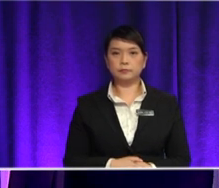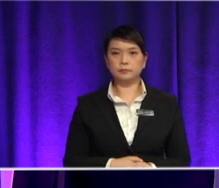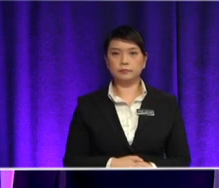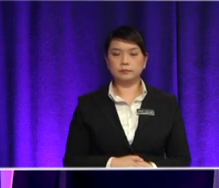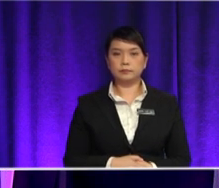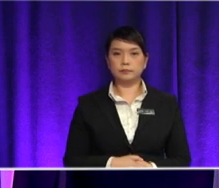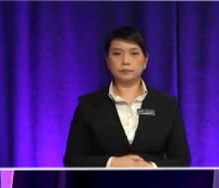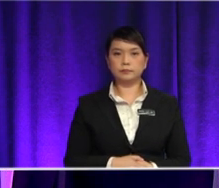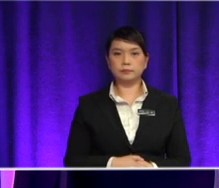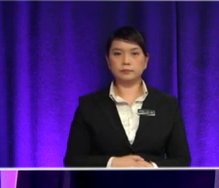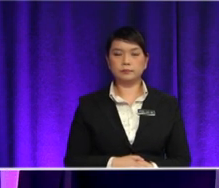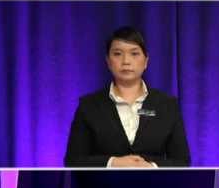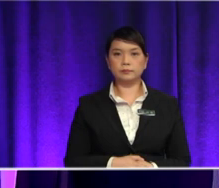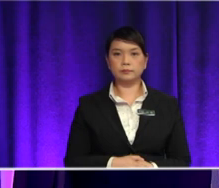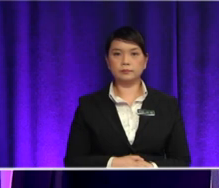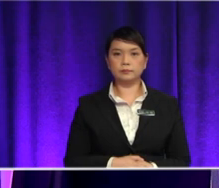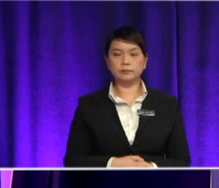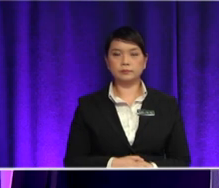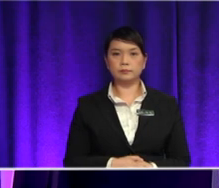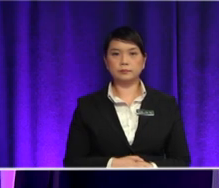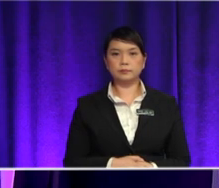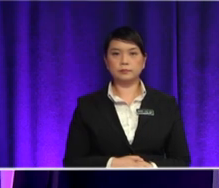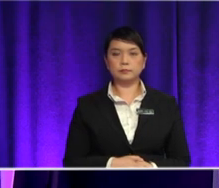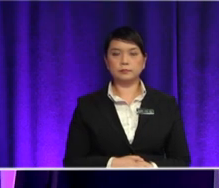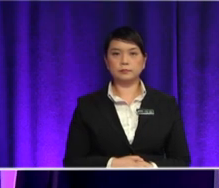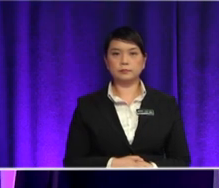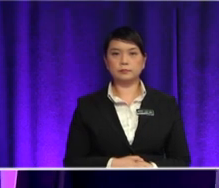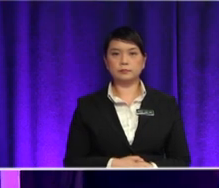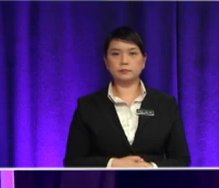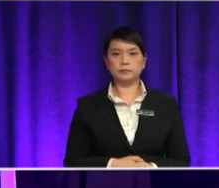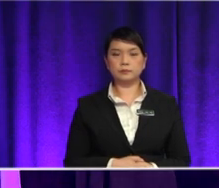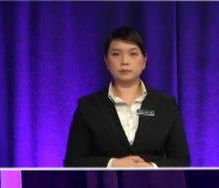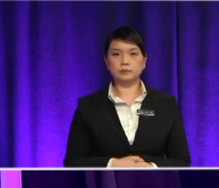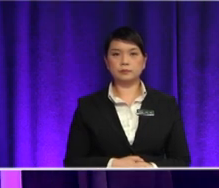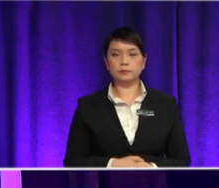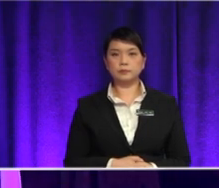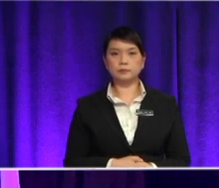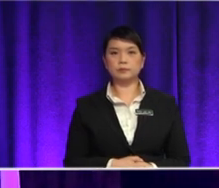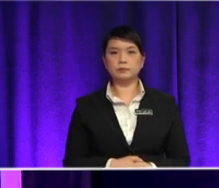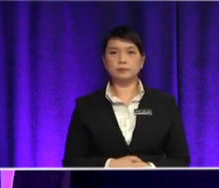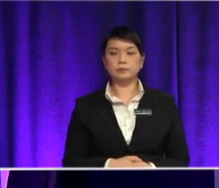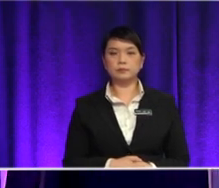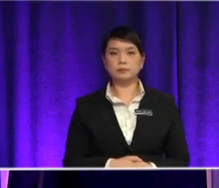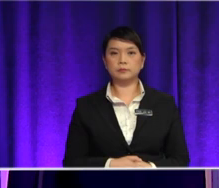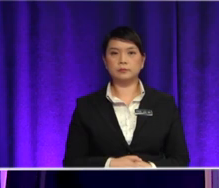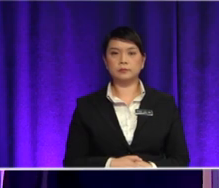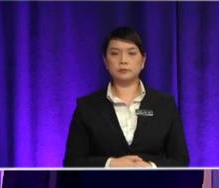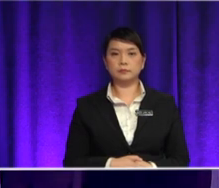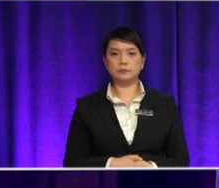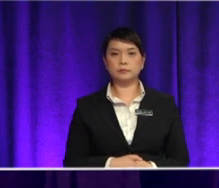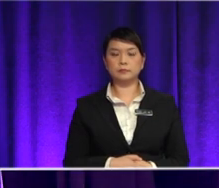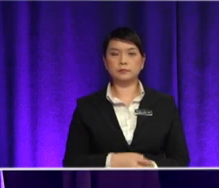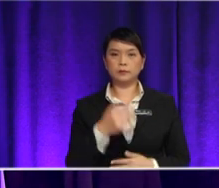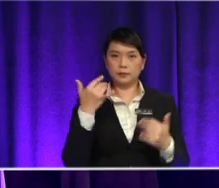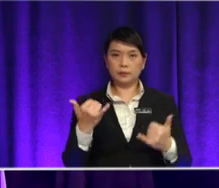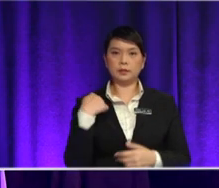Okey, seterusnya Nisa, baik, kita dah dapat kelas mood. Tadi kita dah dapat sempadan bawah, sempadan atas. Sekarang kita nak